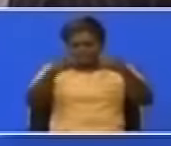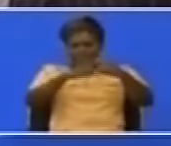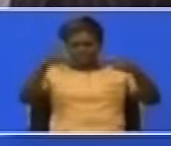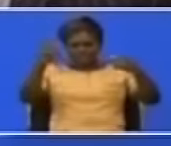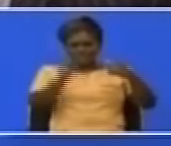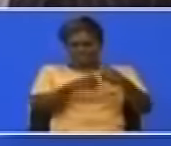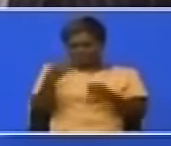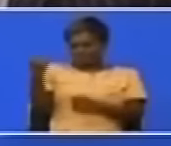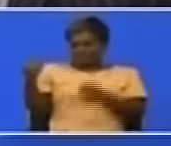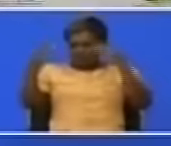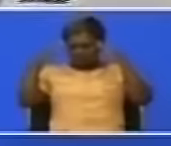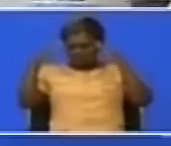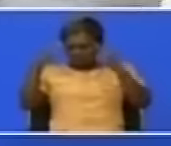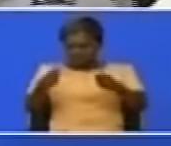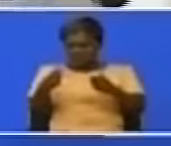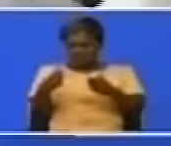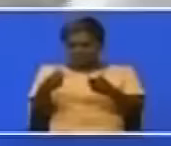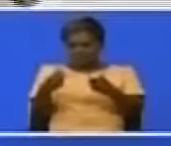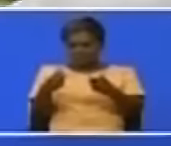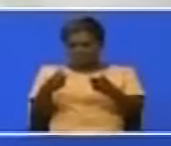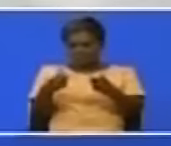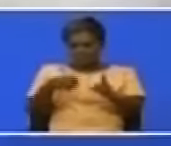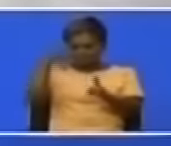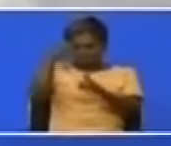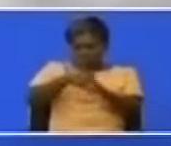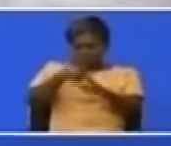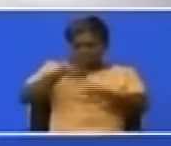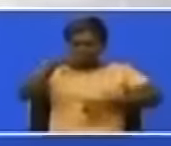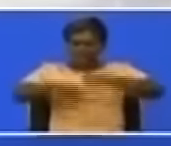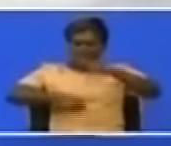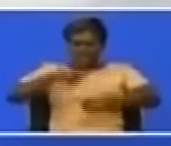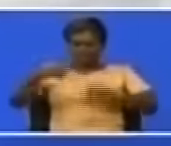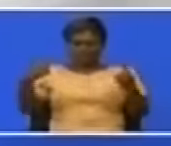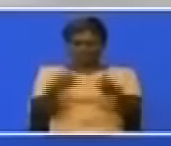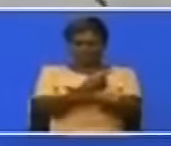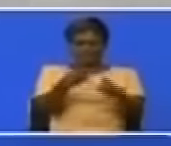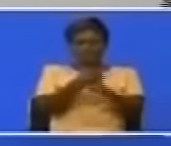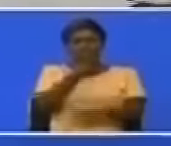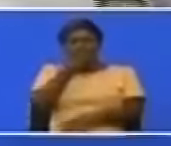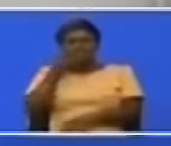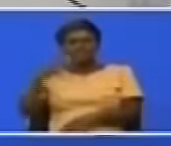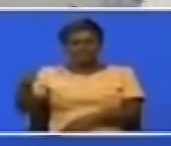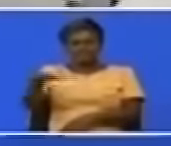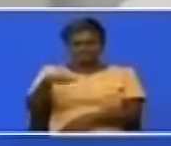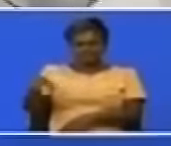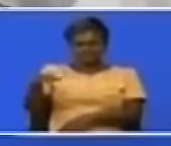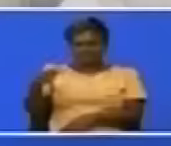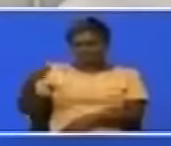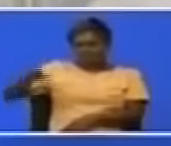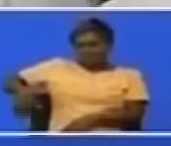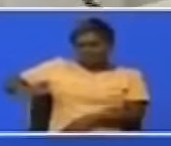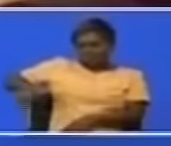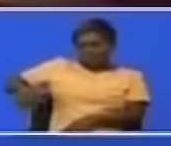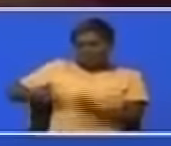1965 ya kuzingatiwa kwa usawa, yani affirmative action, kwa watoto wa kutoka maeneo kame na yaliyoachwa nyuma